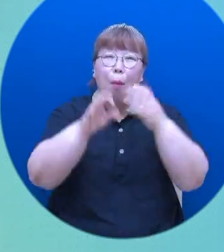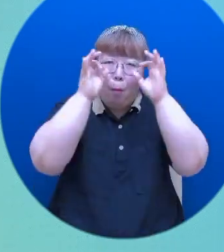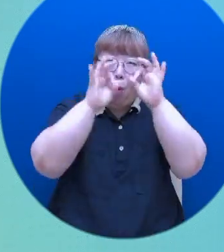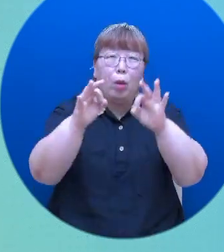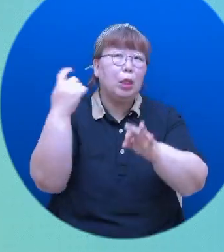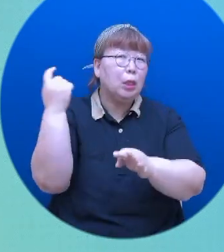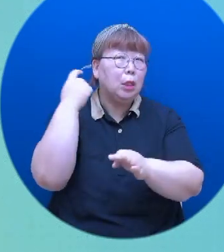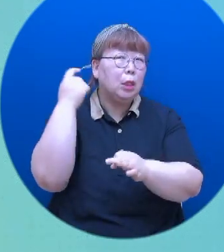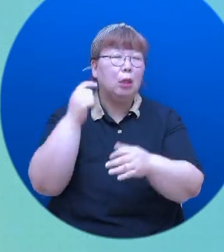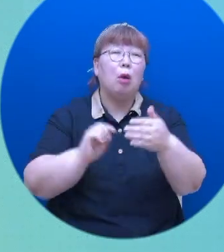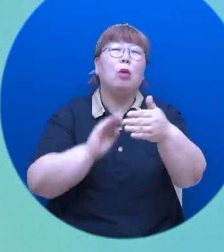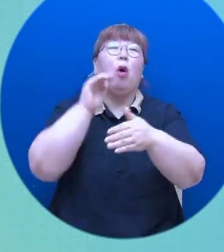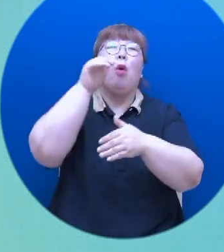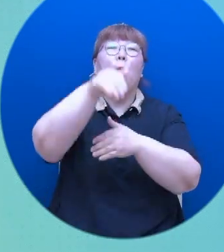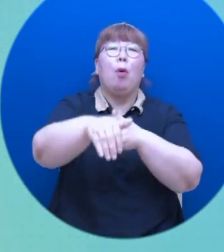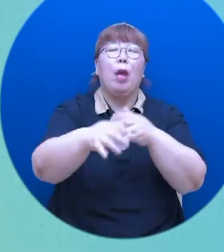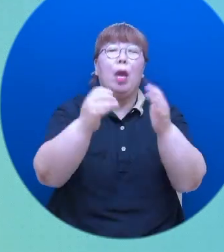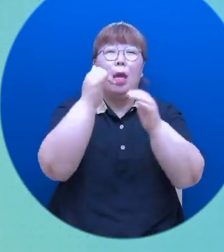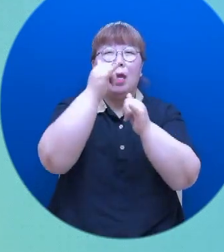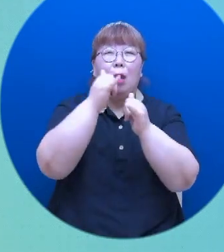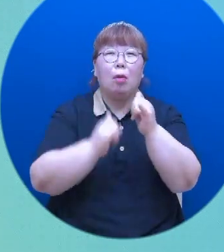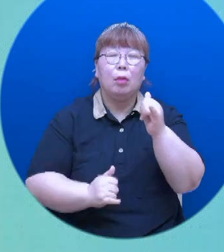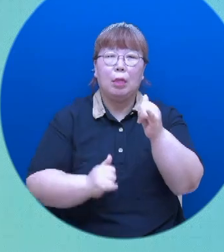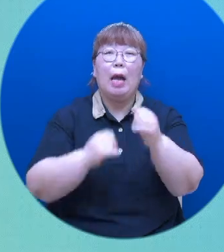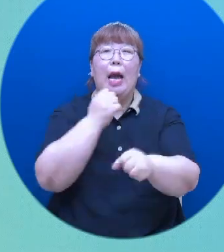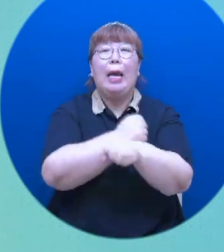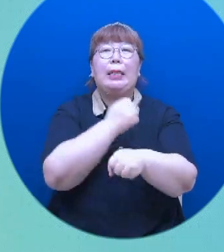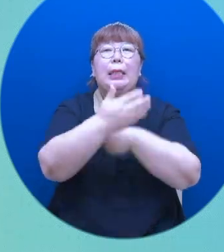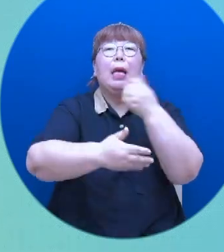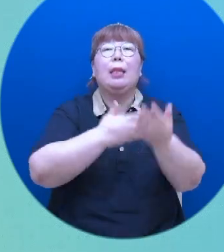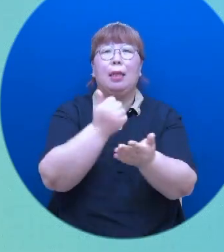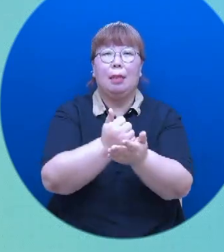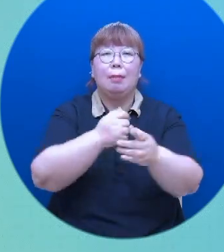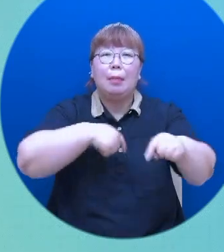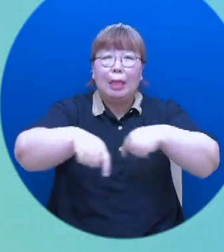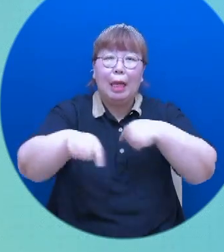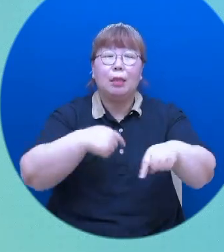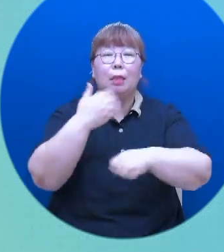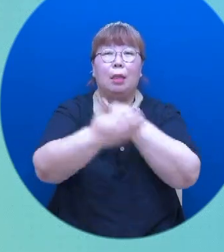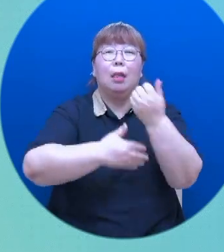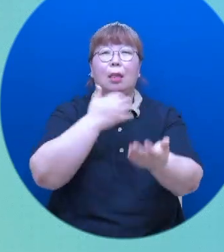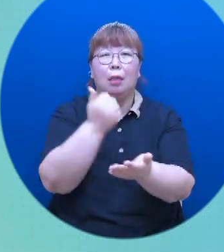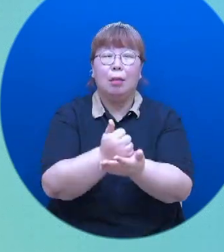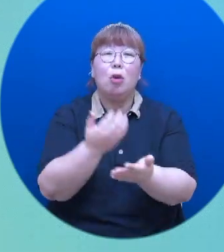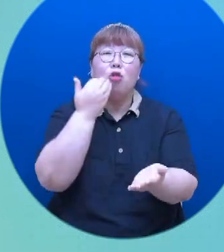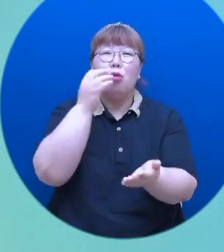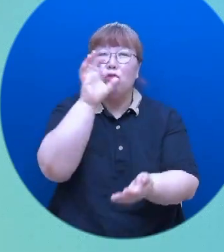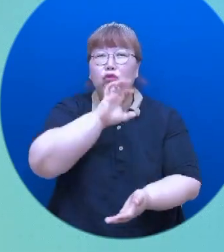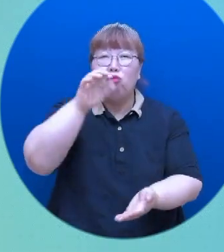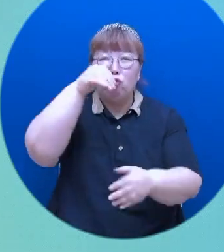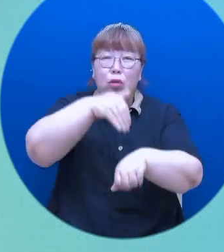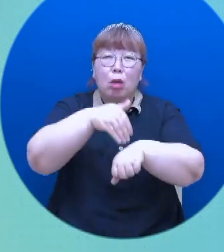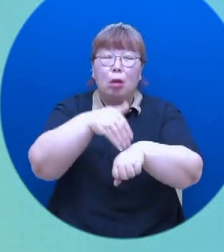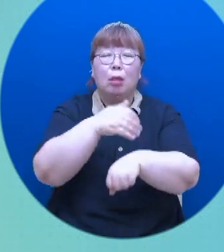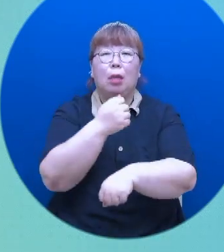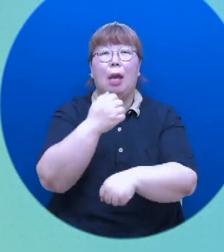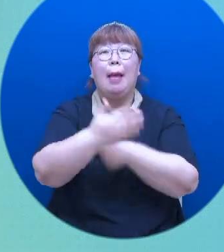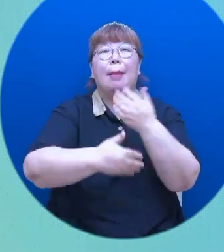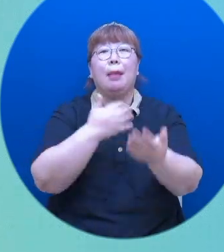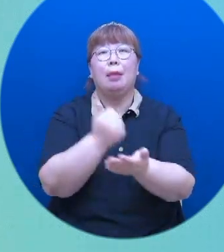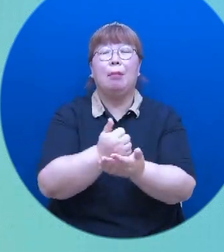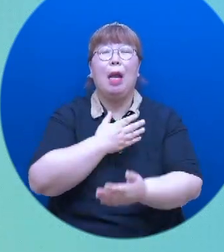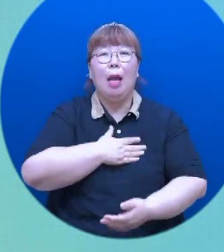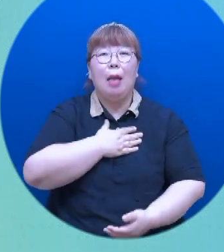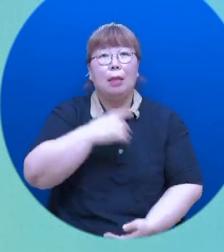너머에 역사하시는 하나님을 보게 하는 훈련을 끊임없이 한다는 사실을 여러분 아세요?